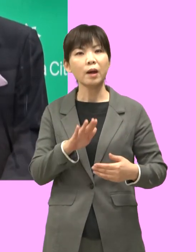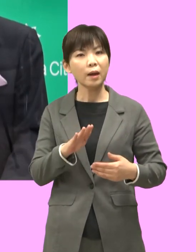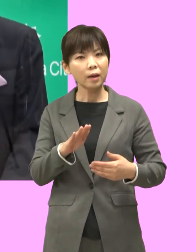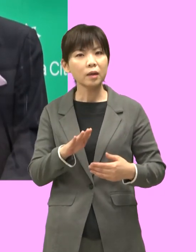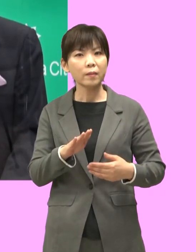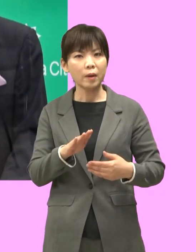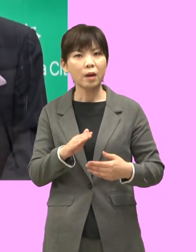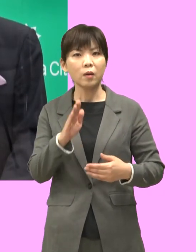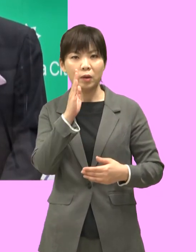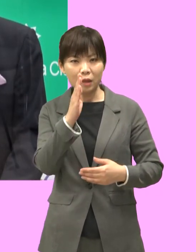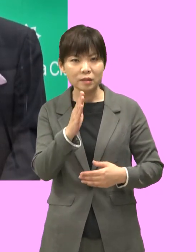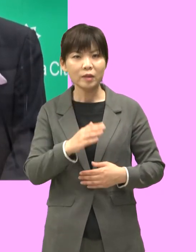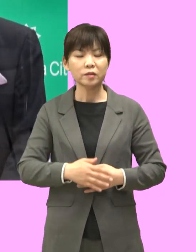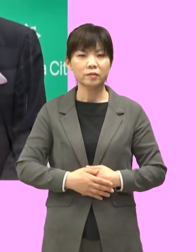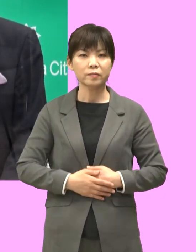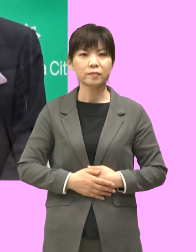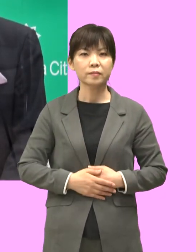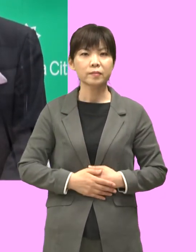したいと思います。